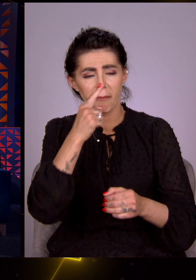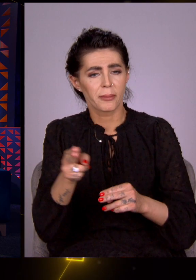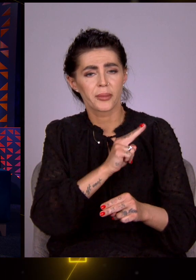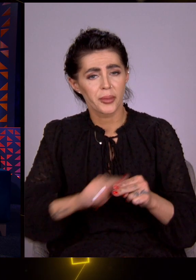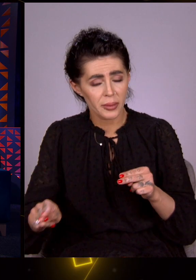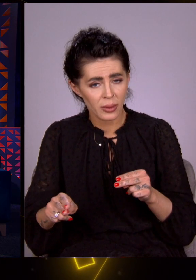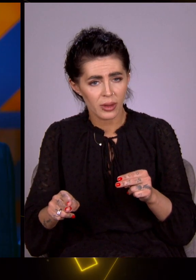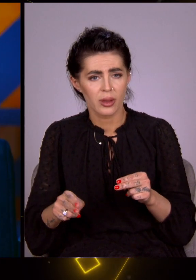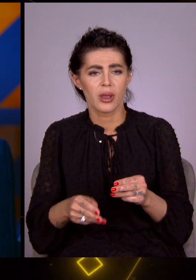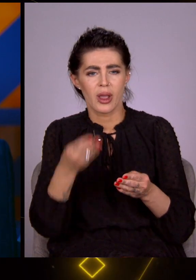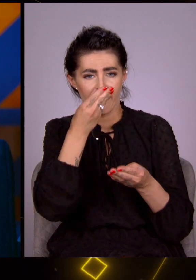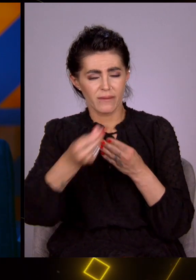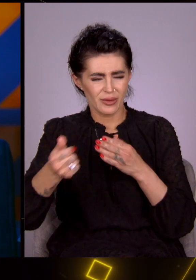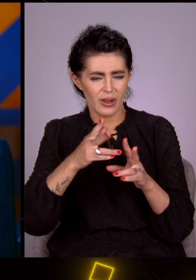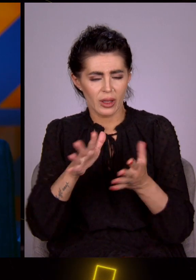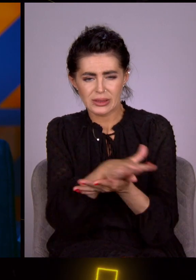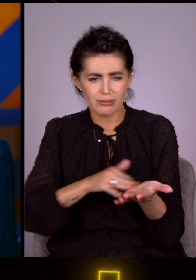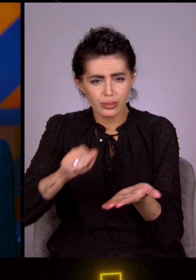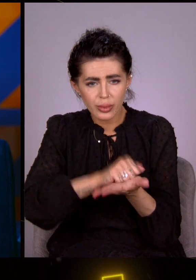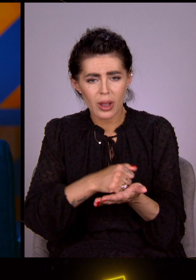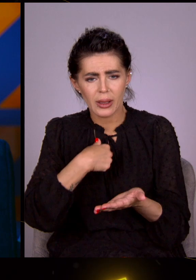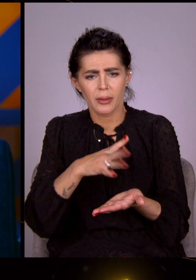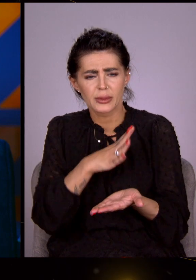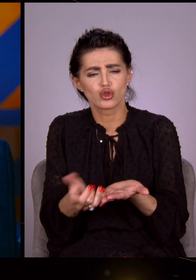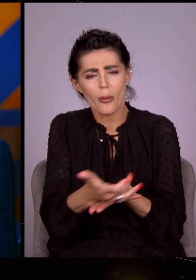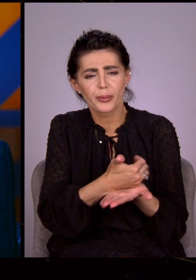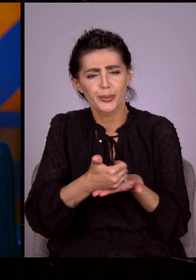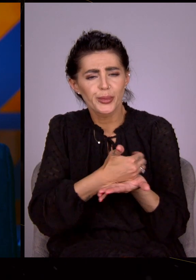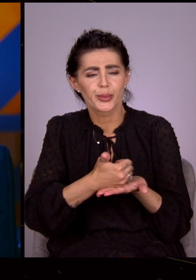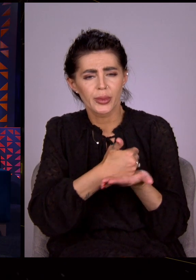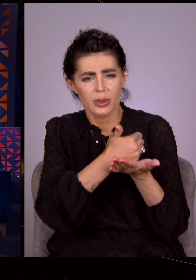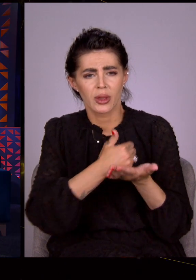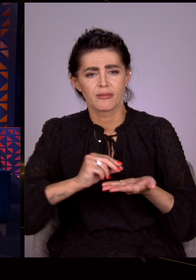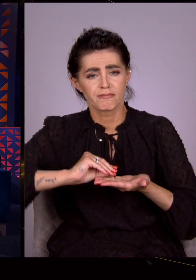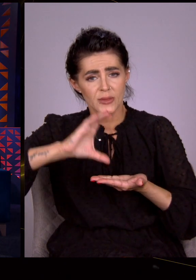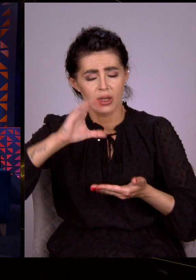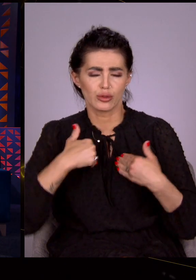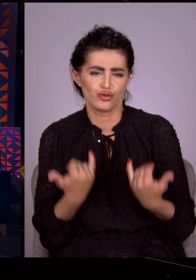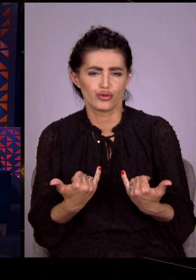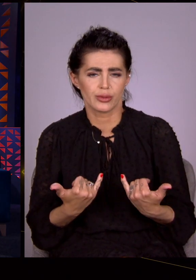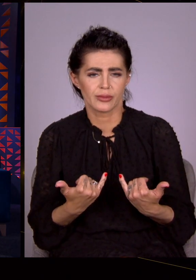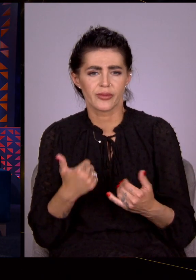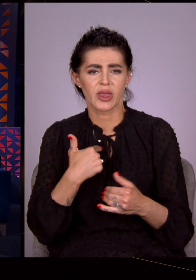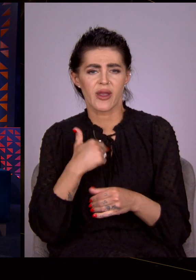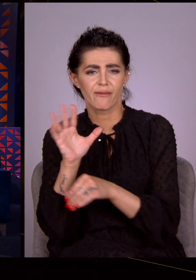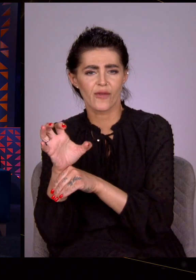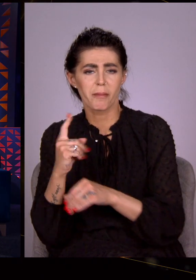Першу мою знищили, яку я збирала, тому я збираю на машину. Ну, я скинув фото